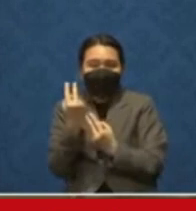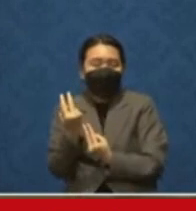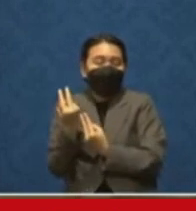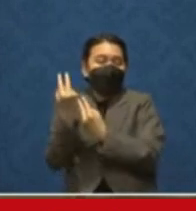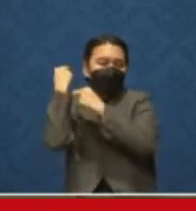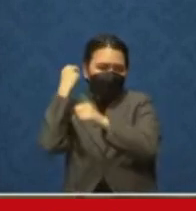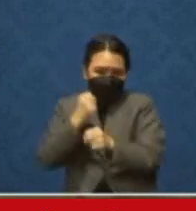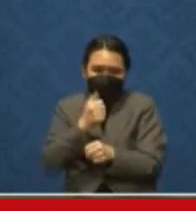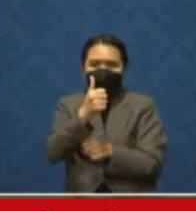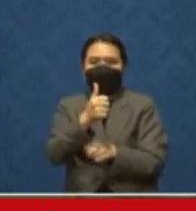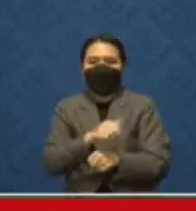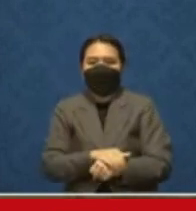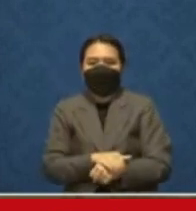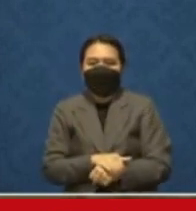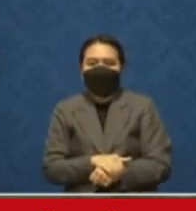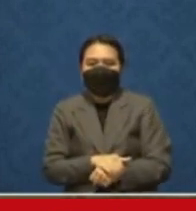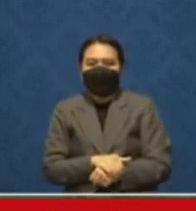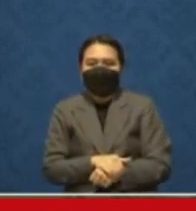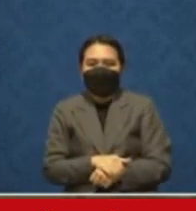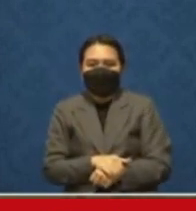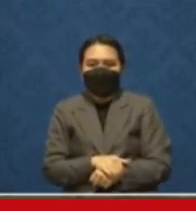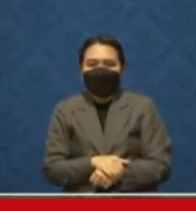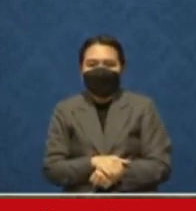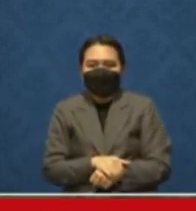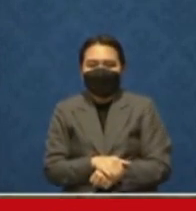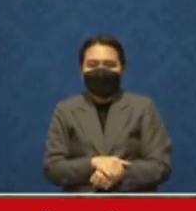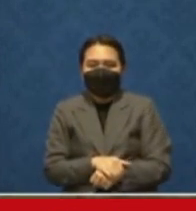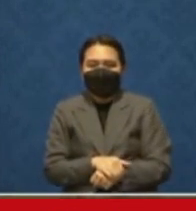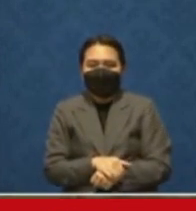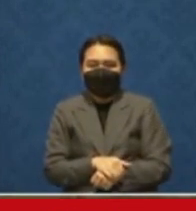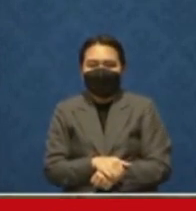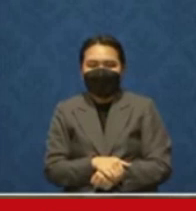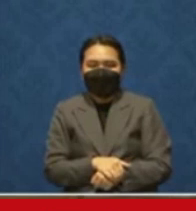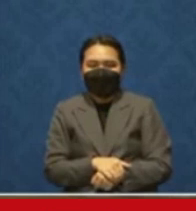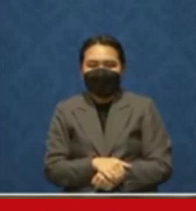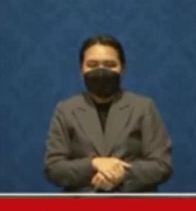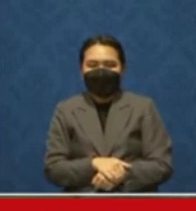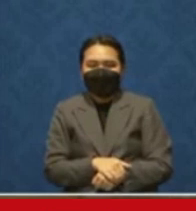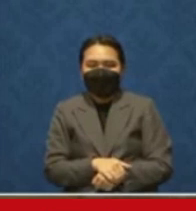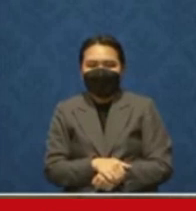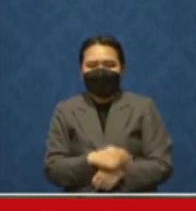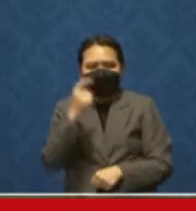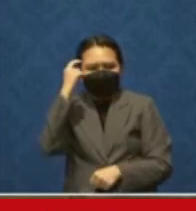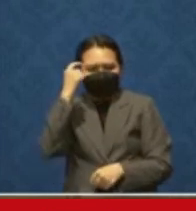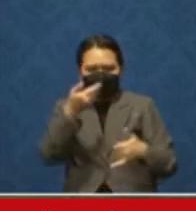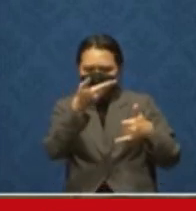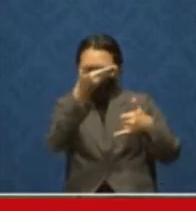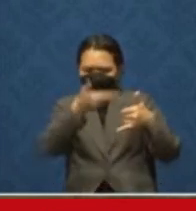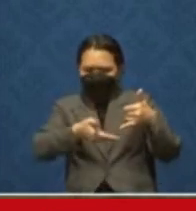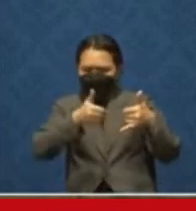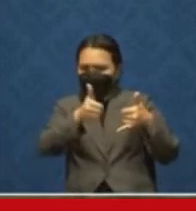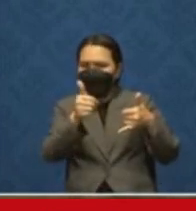มาถึงนี่ทำอยู่ตลอดดูแล้วท่าทีที่ท่านออกมาวันนี้เหนือว่าเจ้ากลับมาให้ได้สิ